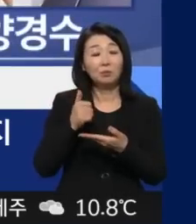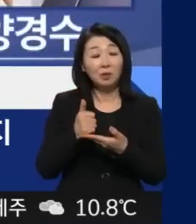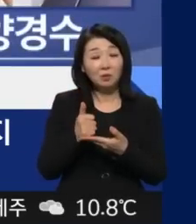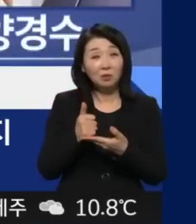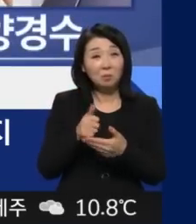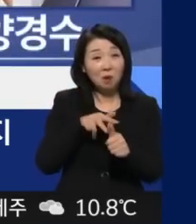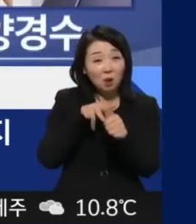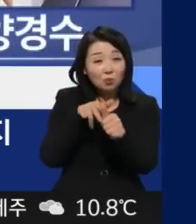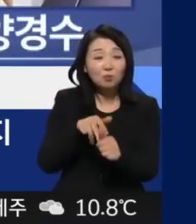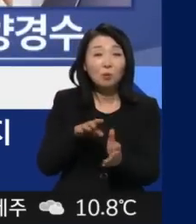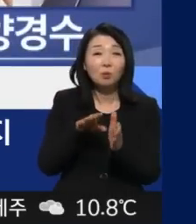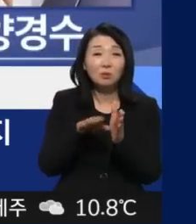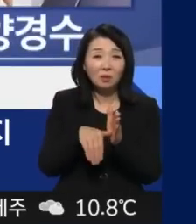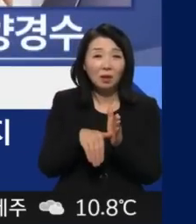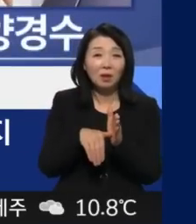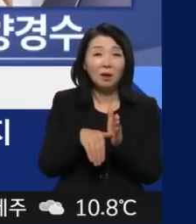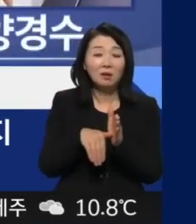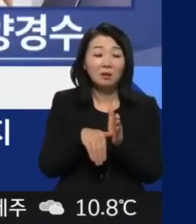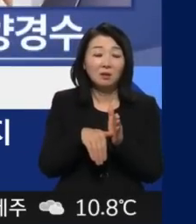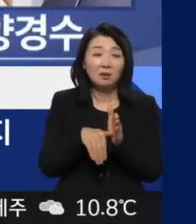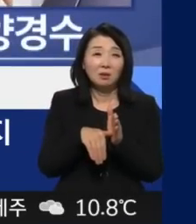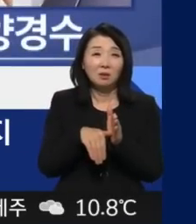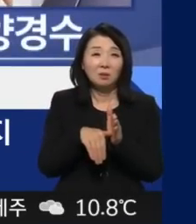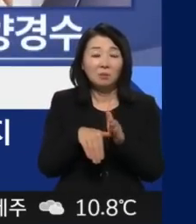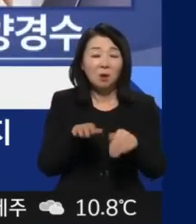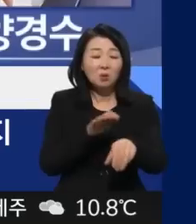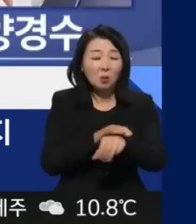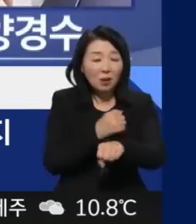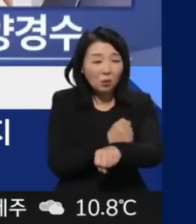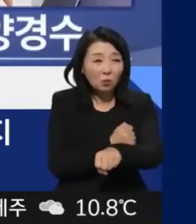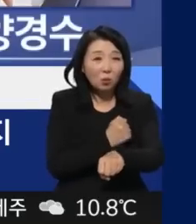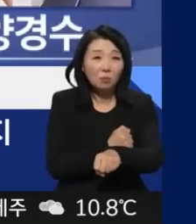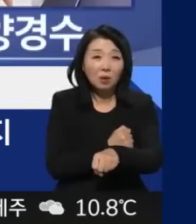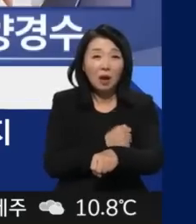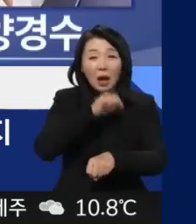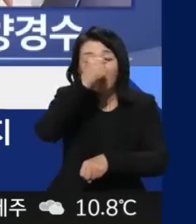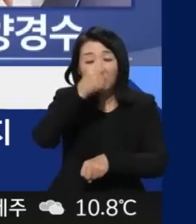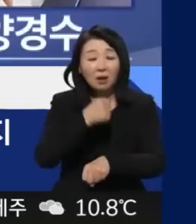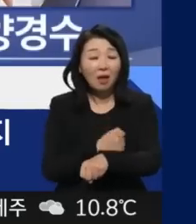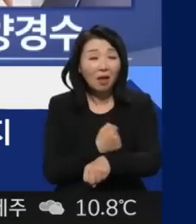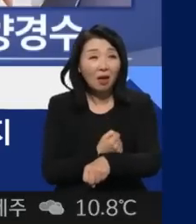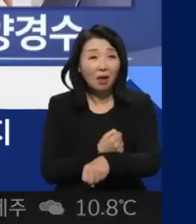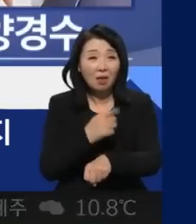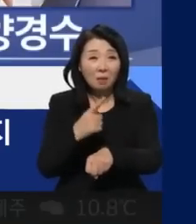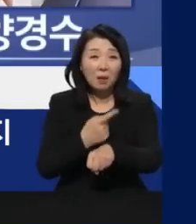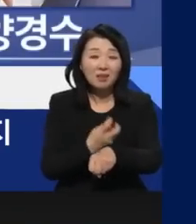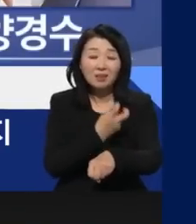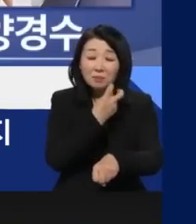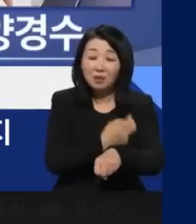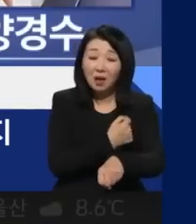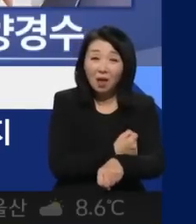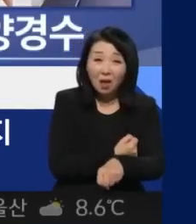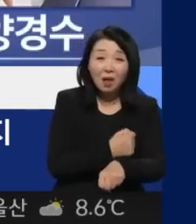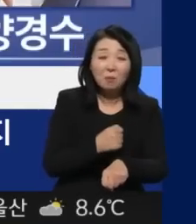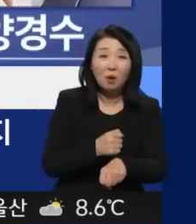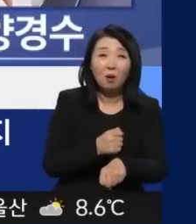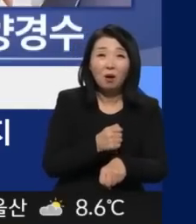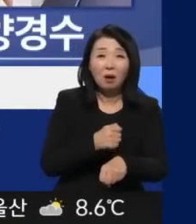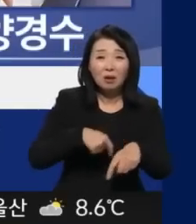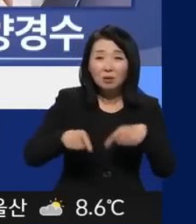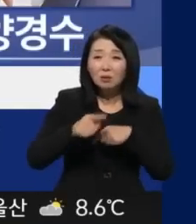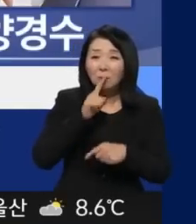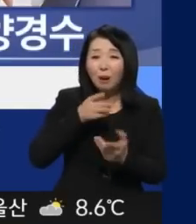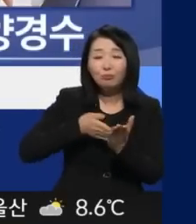시절 뭐 선발 노동은 아프리카나 하는 거라든지 120시간 노동이라도 해야 된다든지 이것은 정치적 레토릭이라고 생각을 했는데